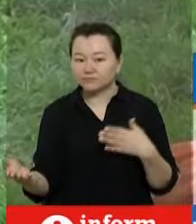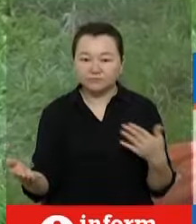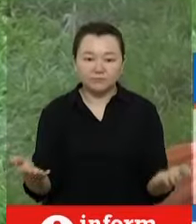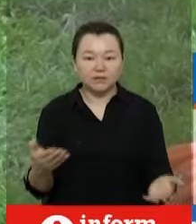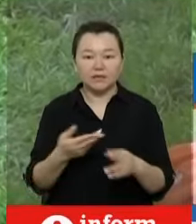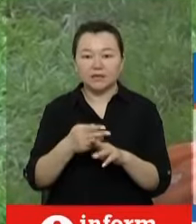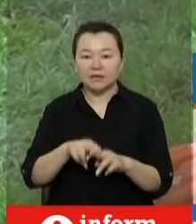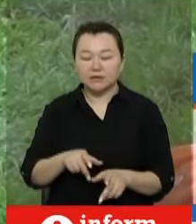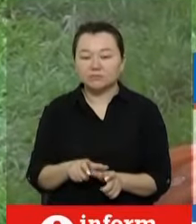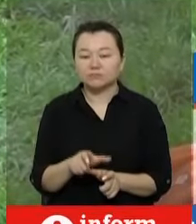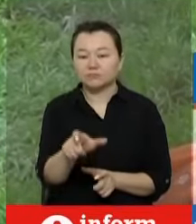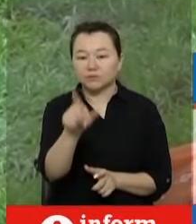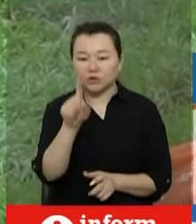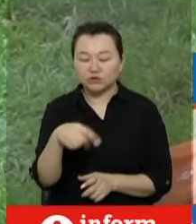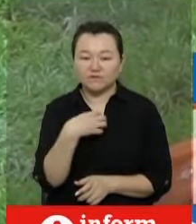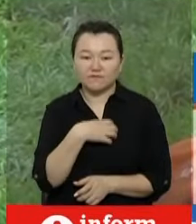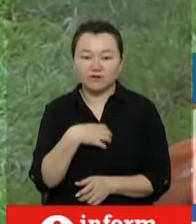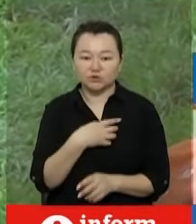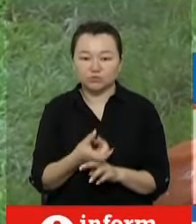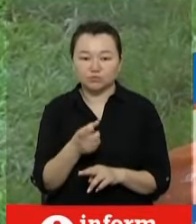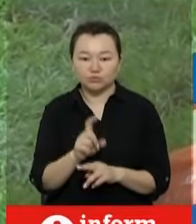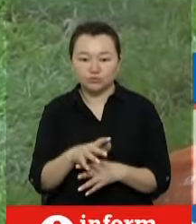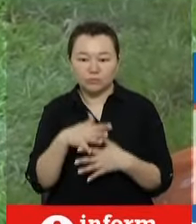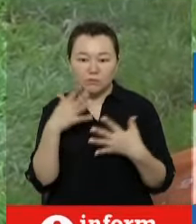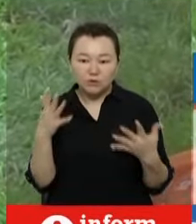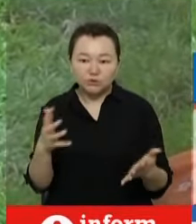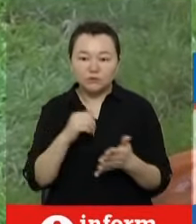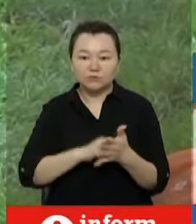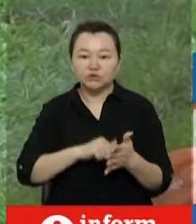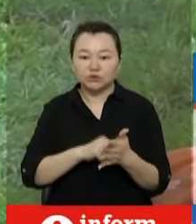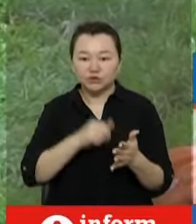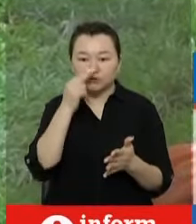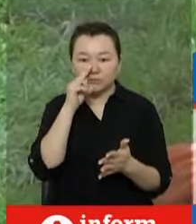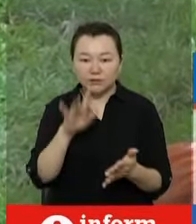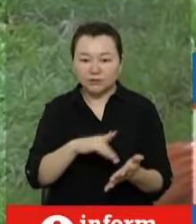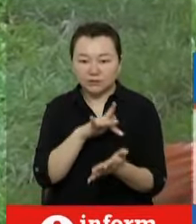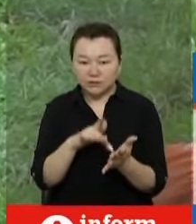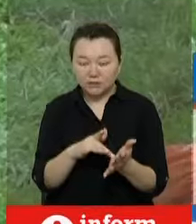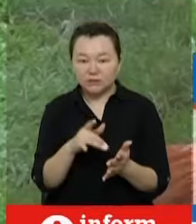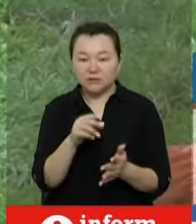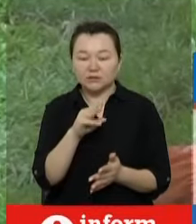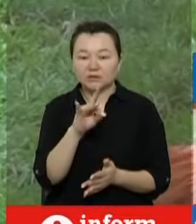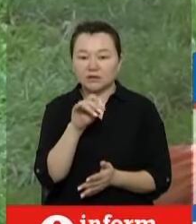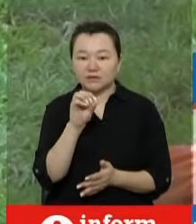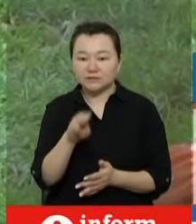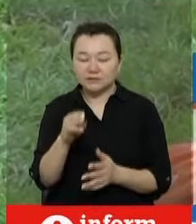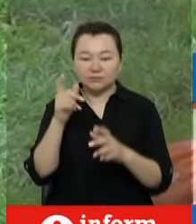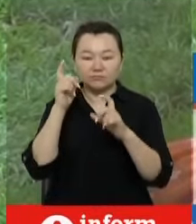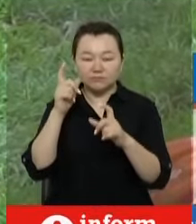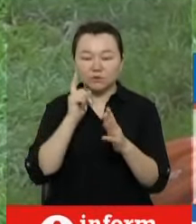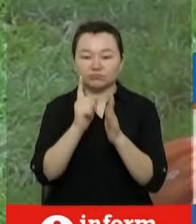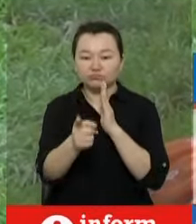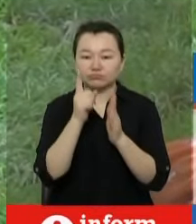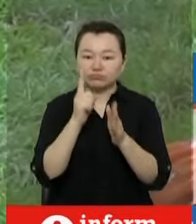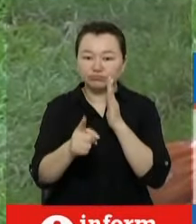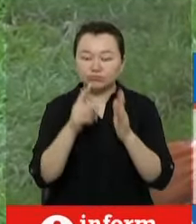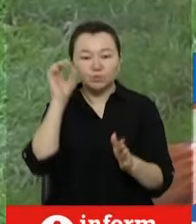бұл жолдың маңызы өте зор, себебі Шымкент қаласынан өтетін транзиттік машиналар, мынау Өзбекстан